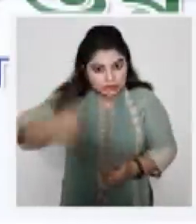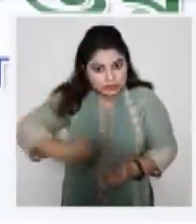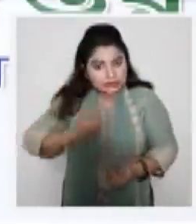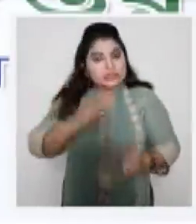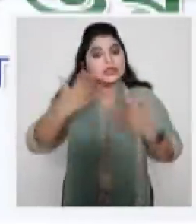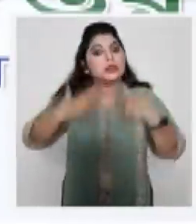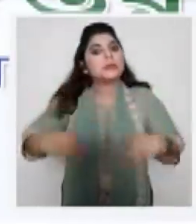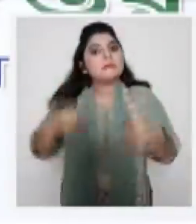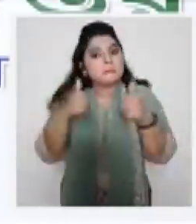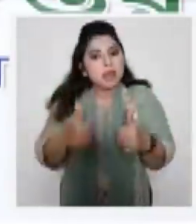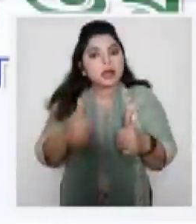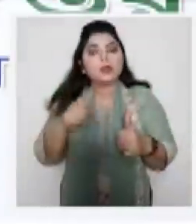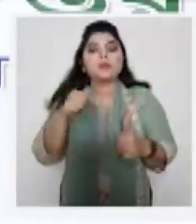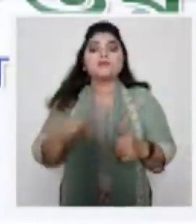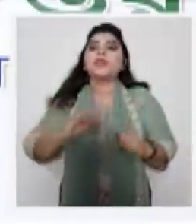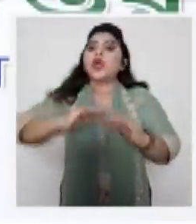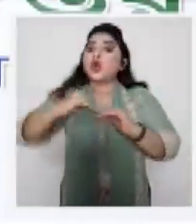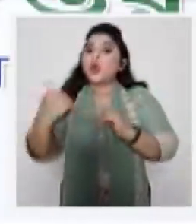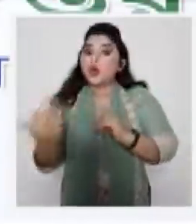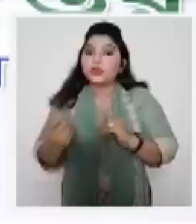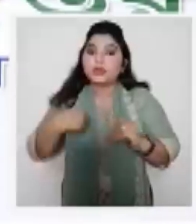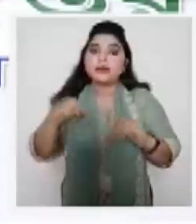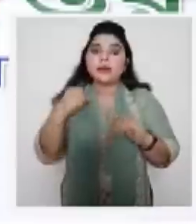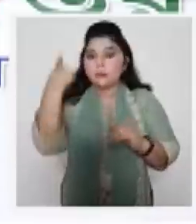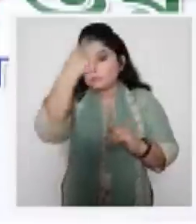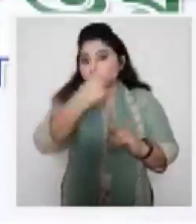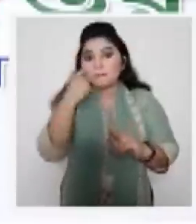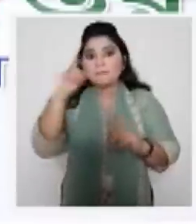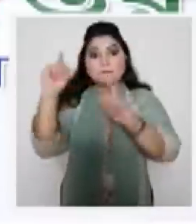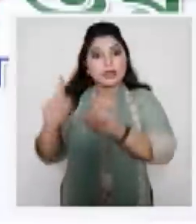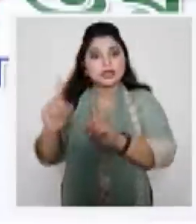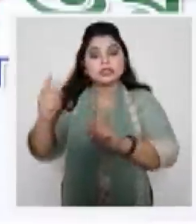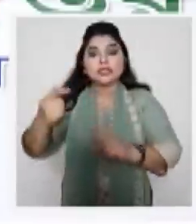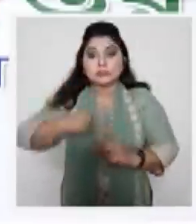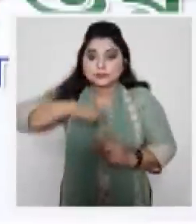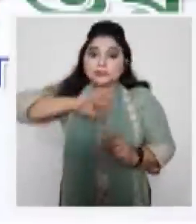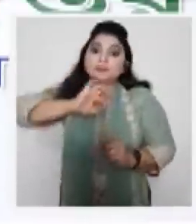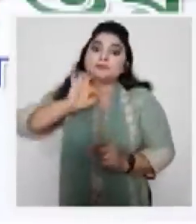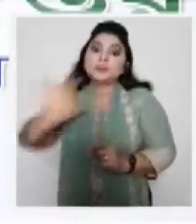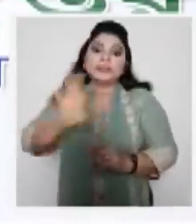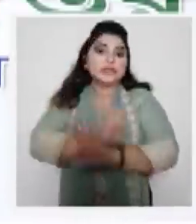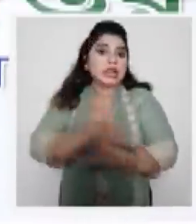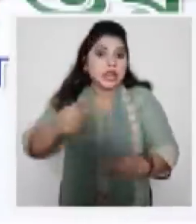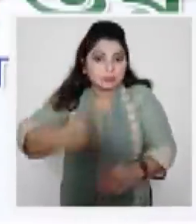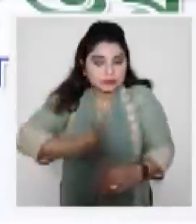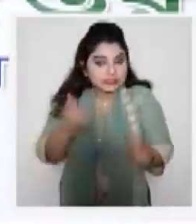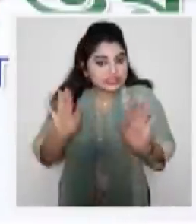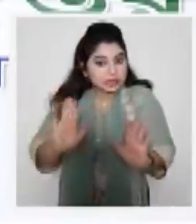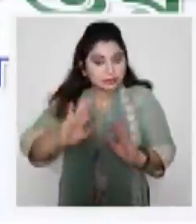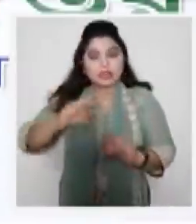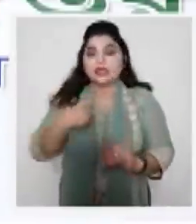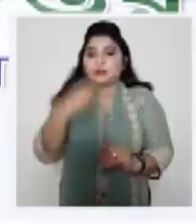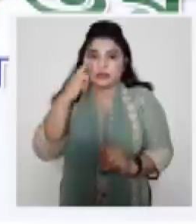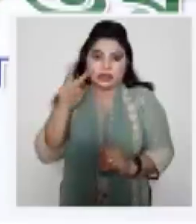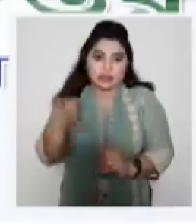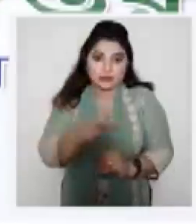যেন স্বাস্থ্য নিয়মগুলো মেনে চলি, সকলেই নিজেকে সুরক্ষিত রাখি এবং নিজের সুরক্ষার পাশাপাশি আমার পাশের ব্যক্তিও যেন আমার